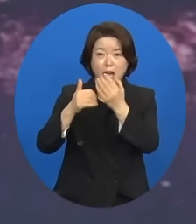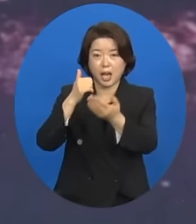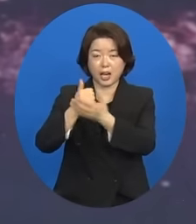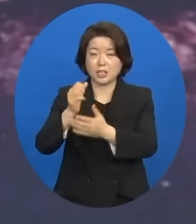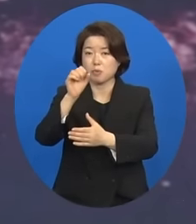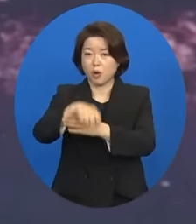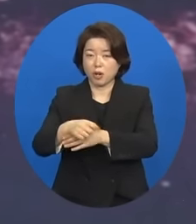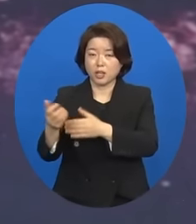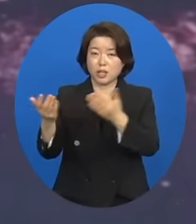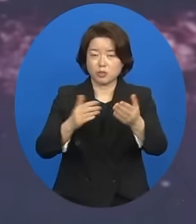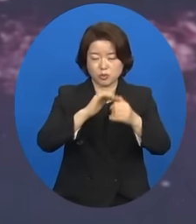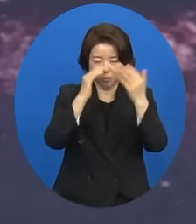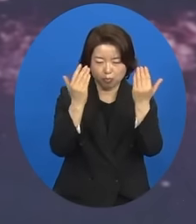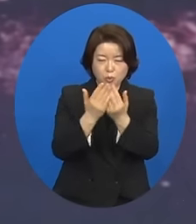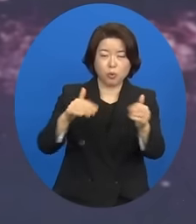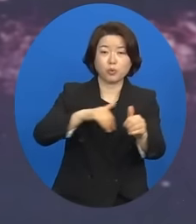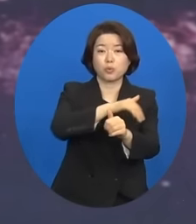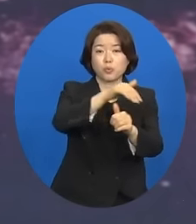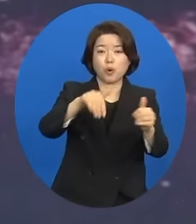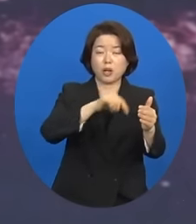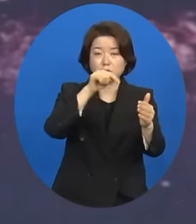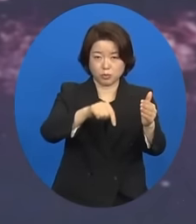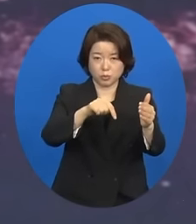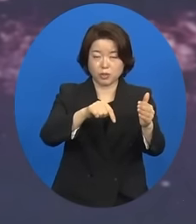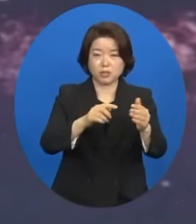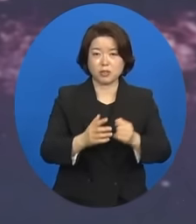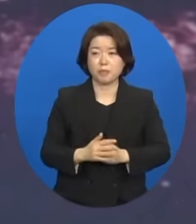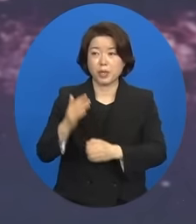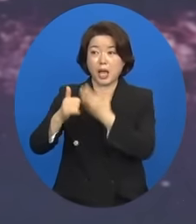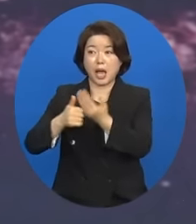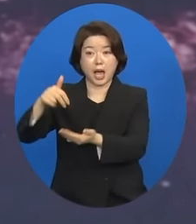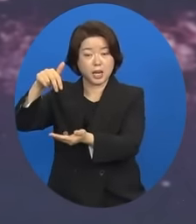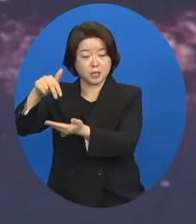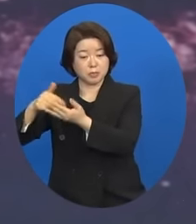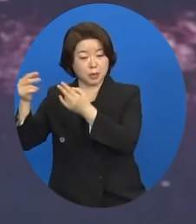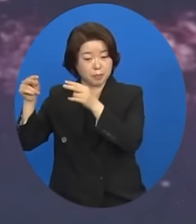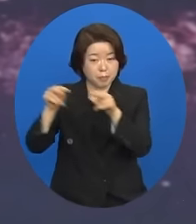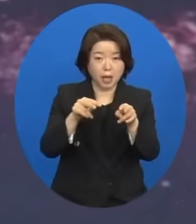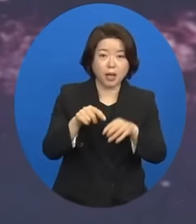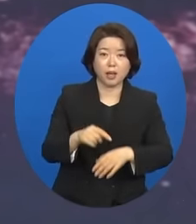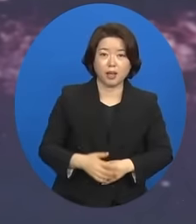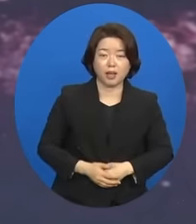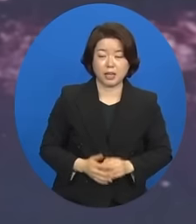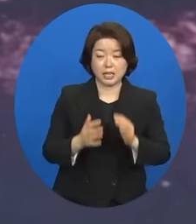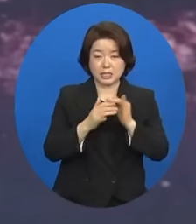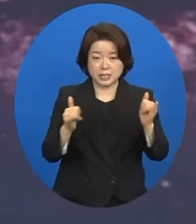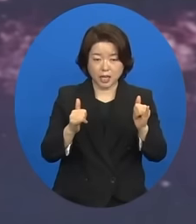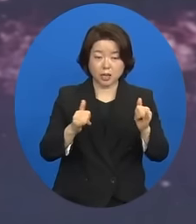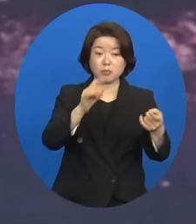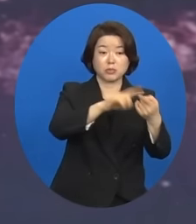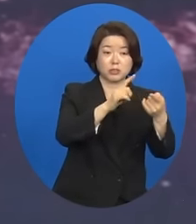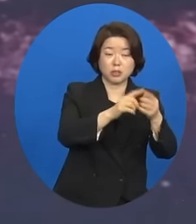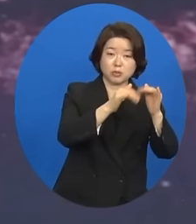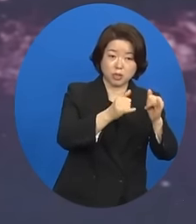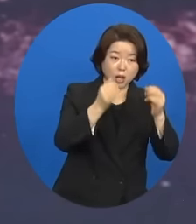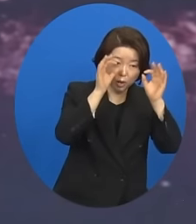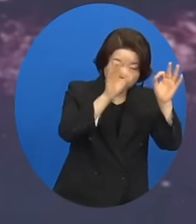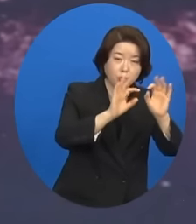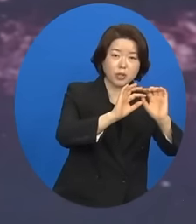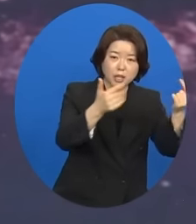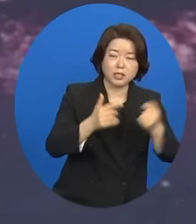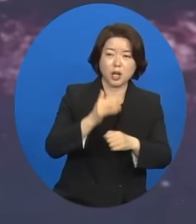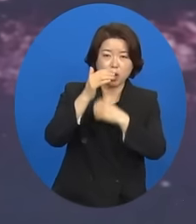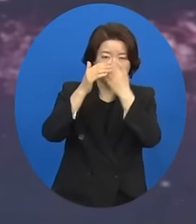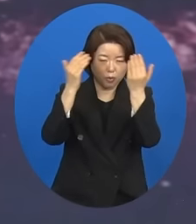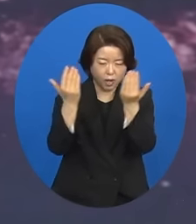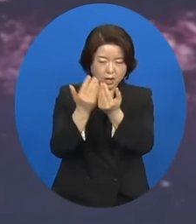허락하신 모든 환경 속에서 하나님의 관점에서 바라보는 거예요 사람을 사람으로 보지 않고 모든 것을